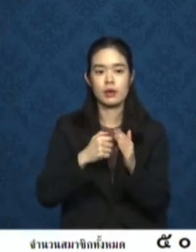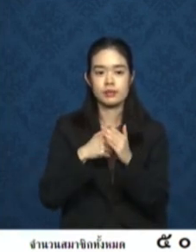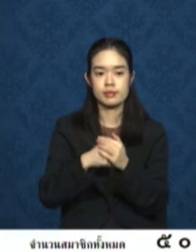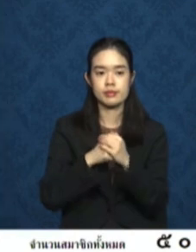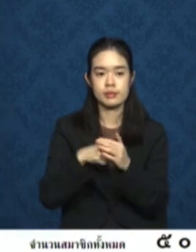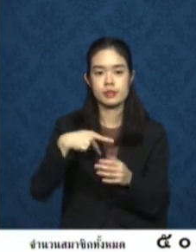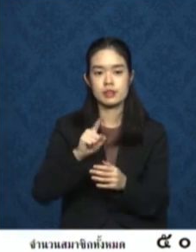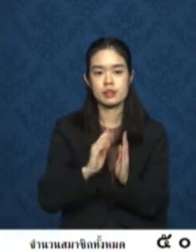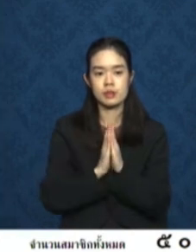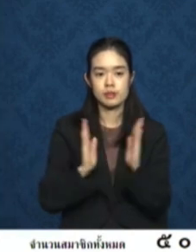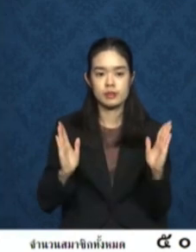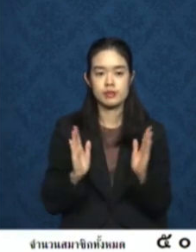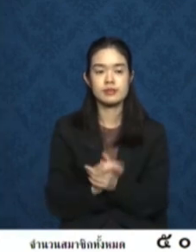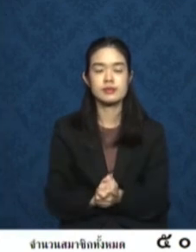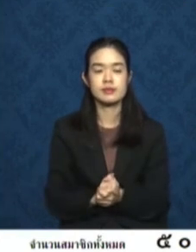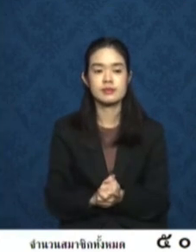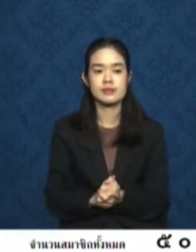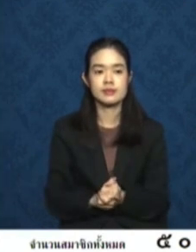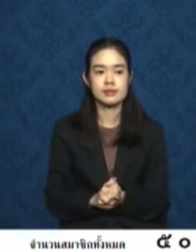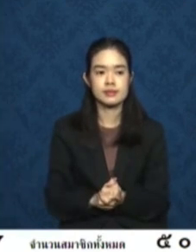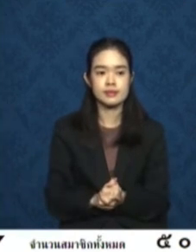ด้วยนะับ